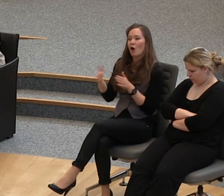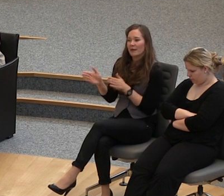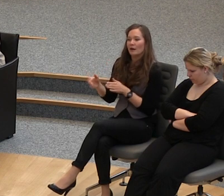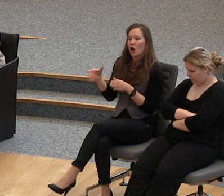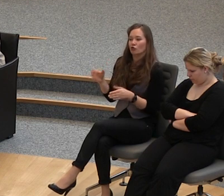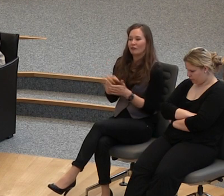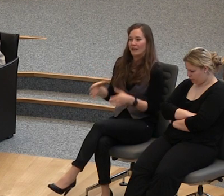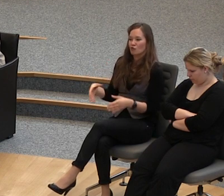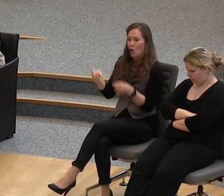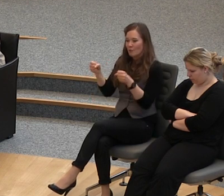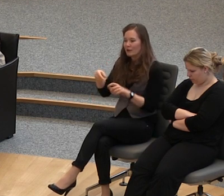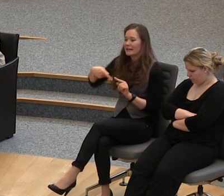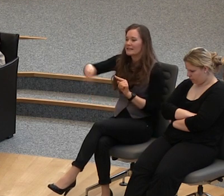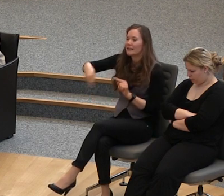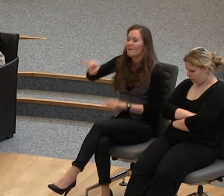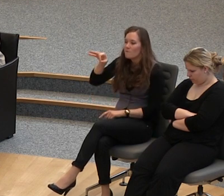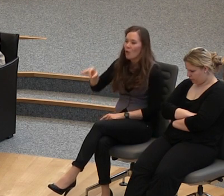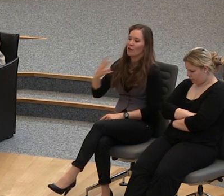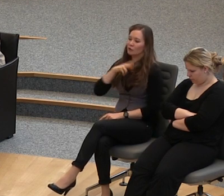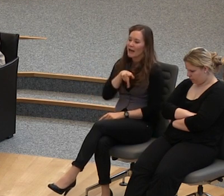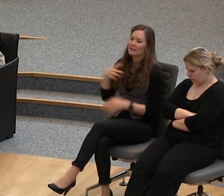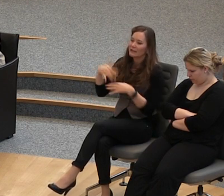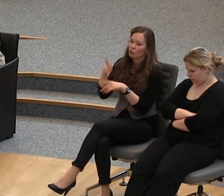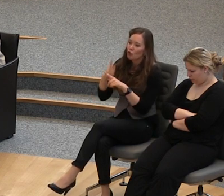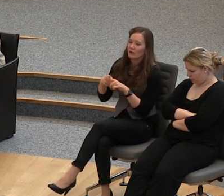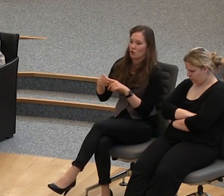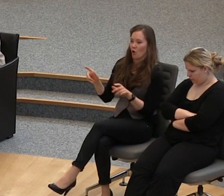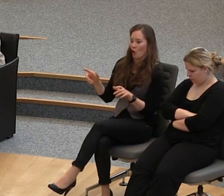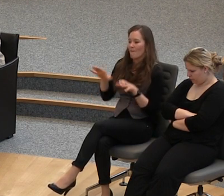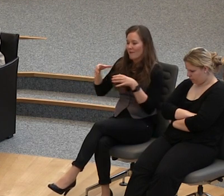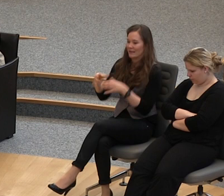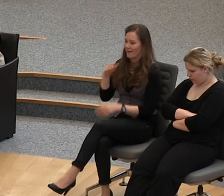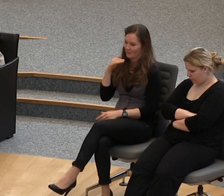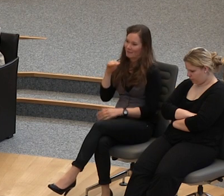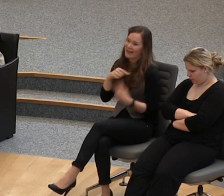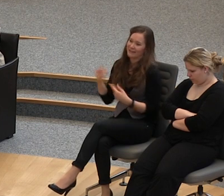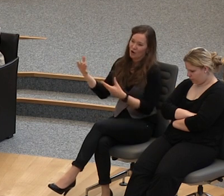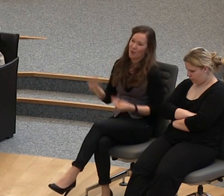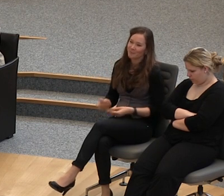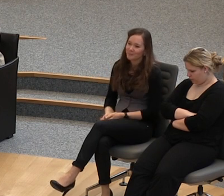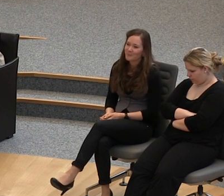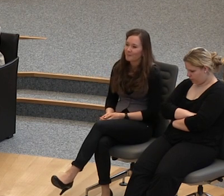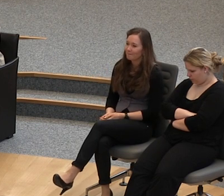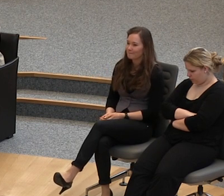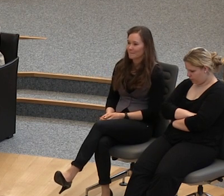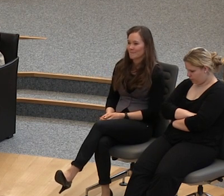als Dezernentin für Soziales, Integration und Umwelt. Herzlich willkommen.